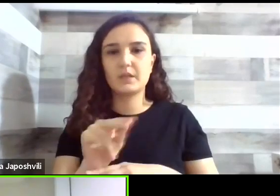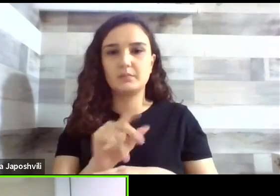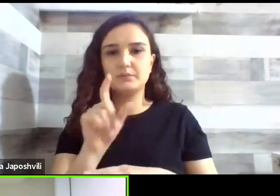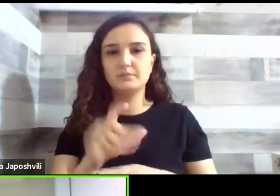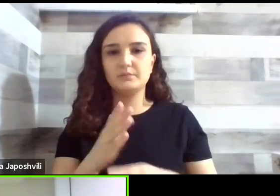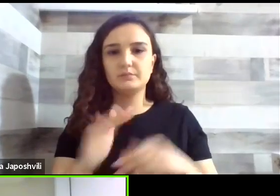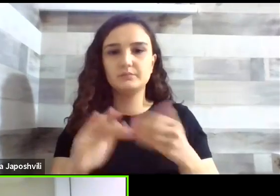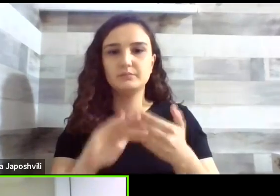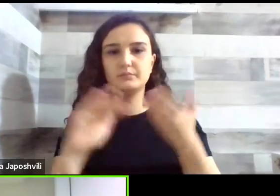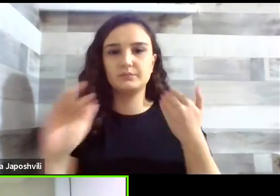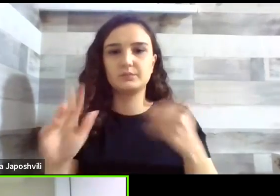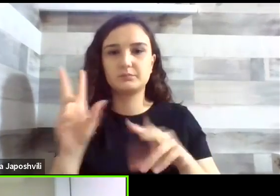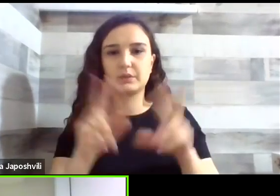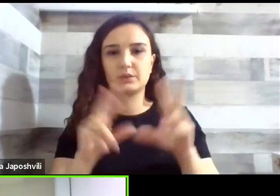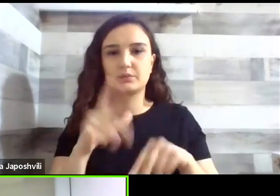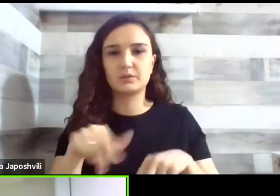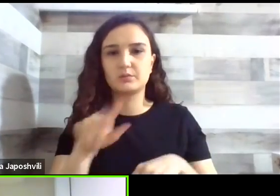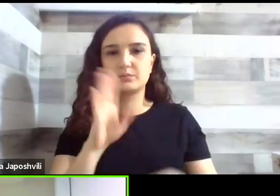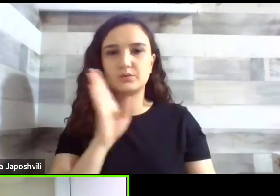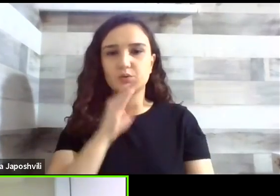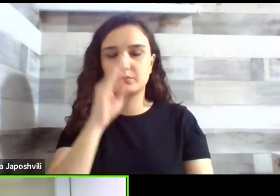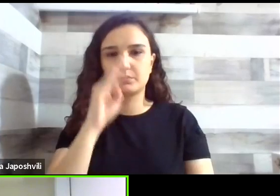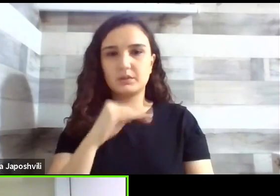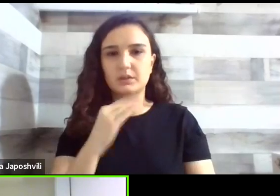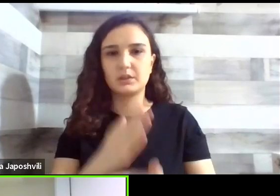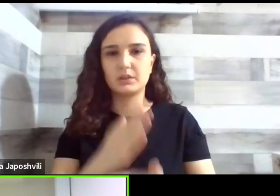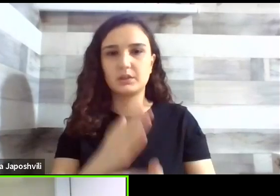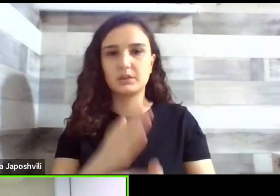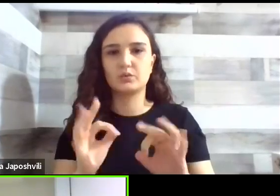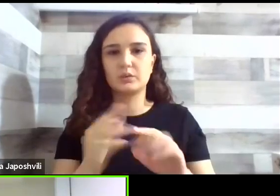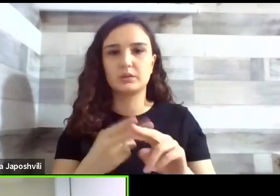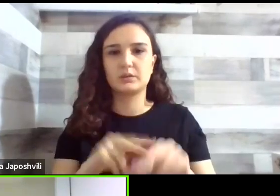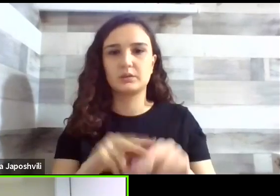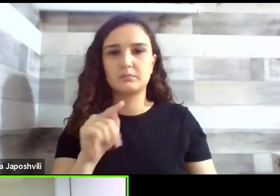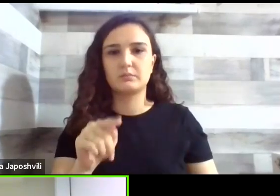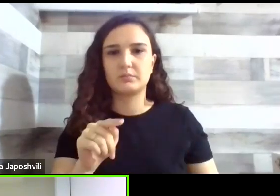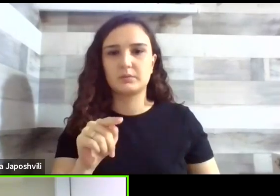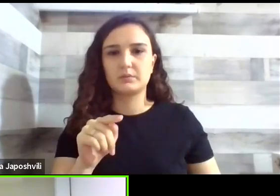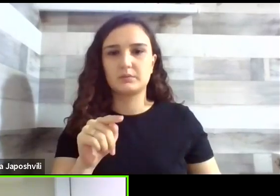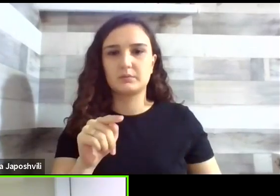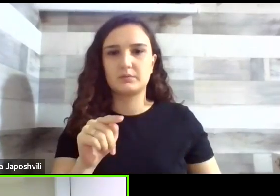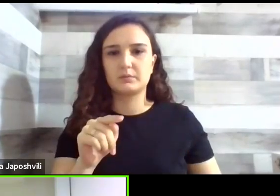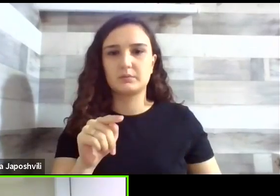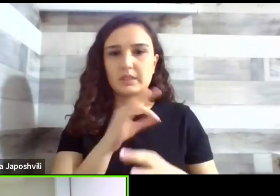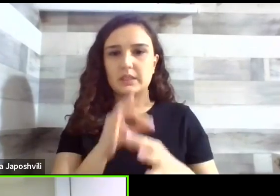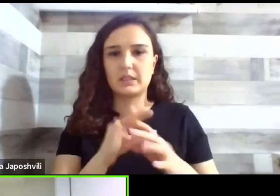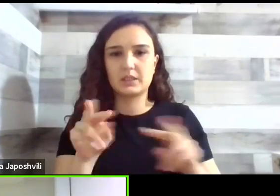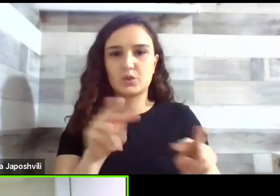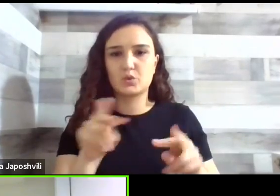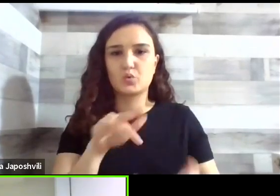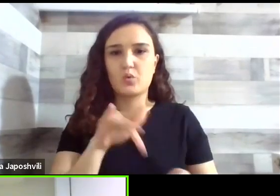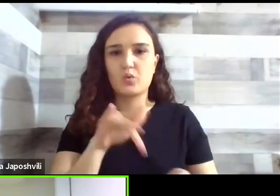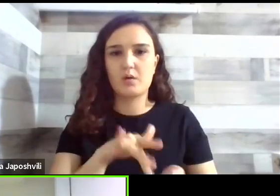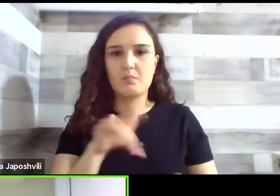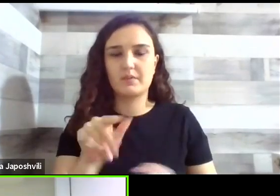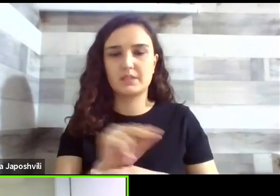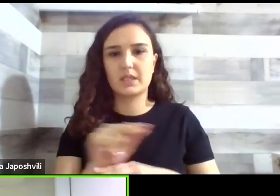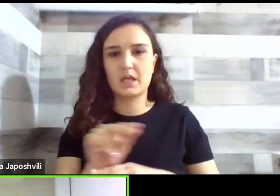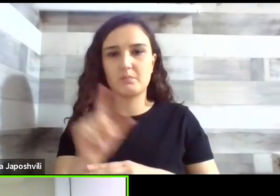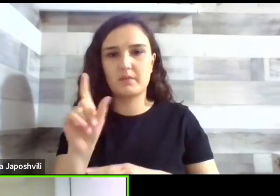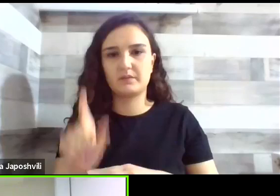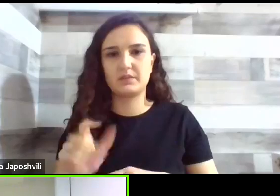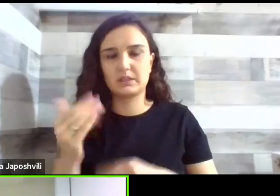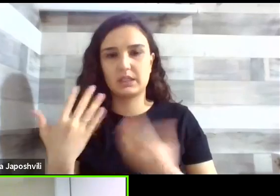დისტანციურად, ფაქტიურად მშობელი წარმოადგენს სწორედ იმ მედიატორს, ასე ვთქვათ, შუამავალს, თერაპევტის